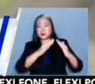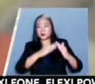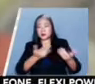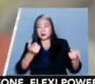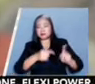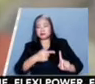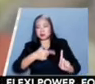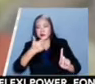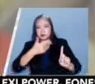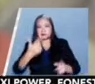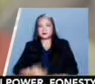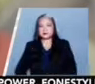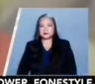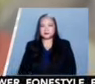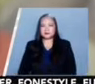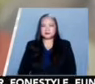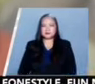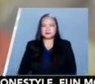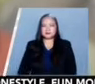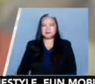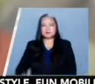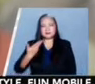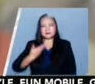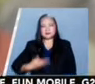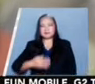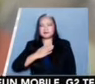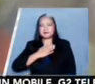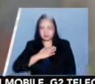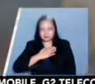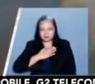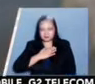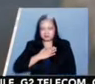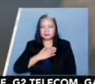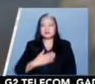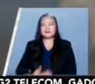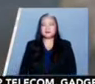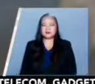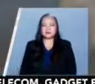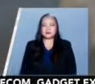Ito ang unang balita. EJ Gomez, para sa GMA Integrated News.